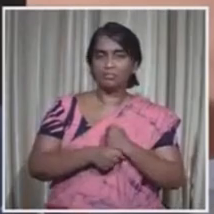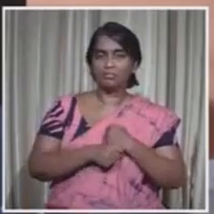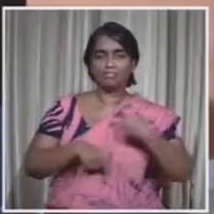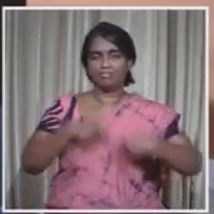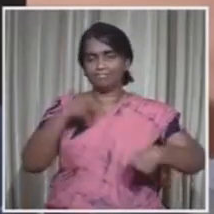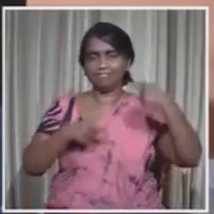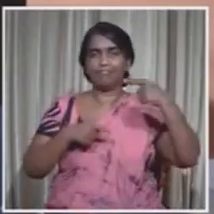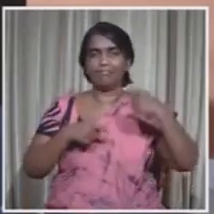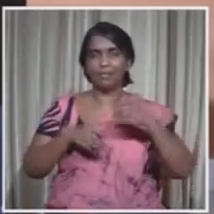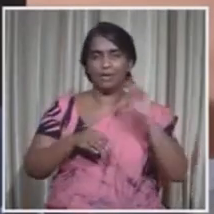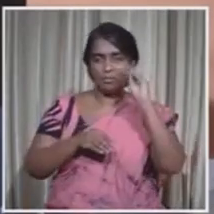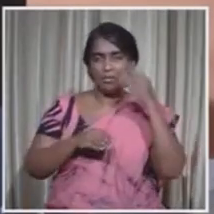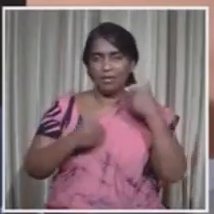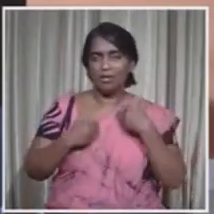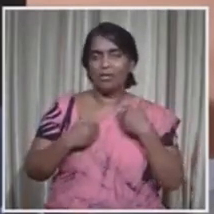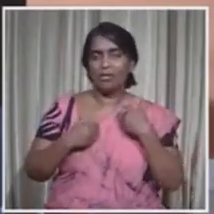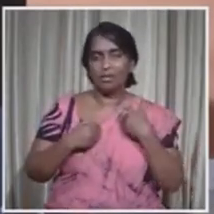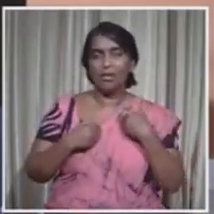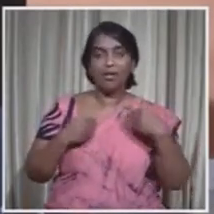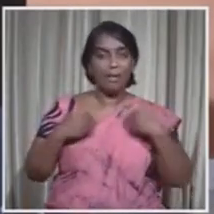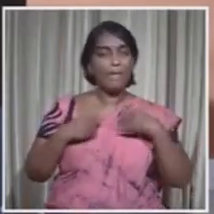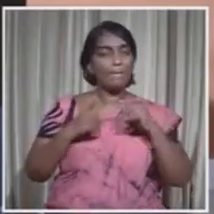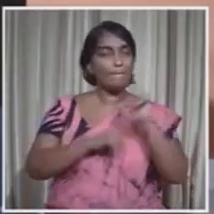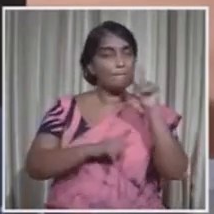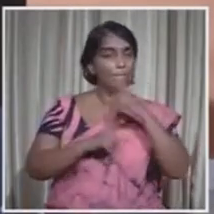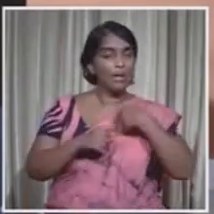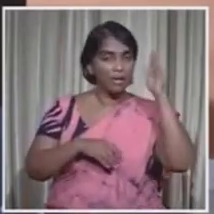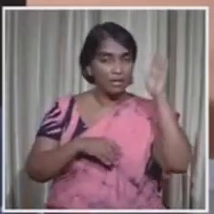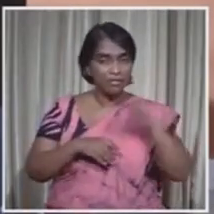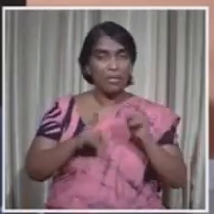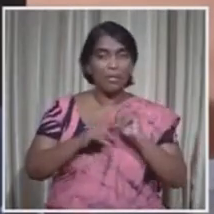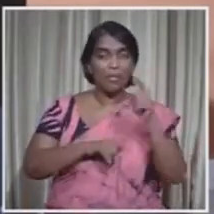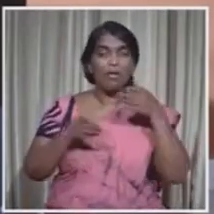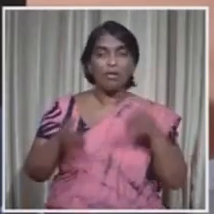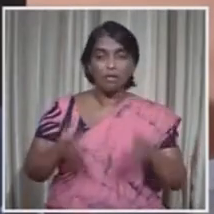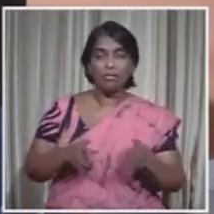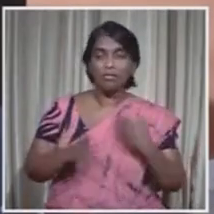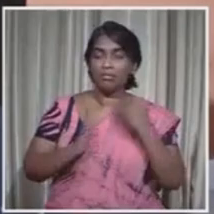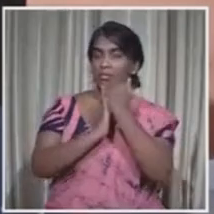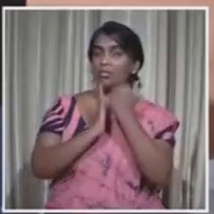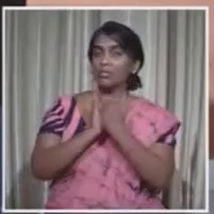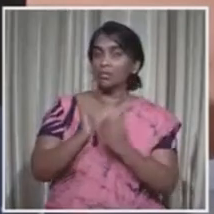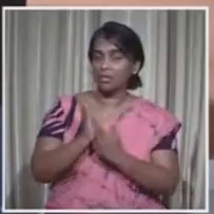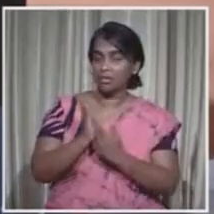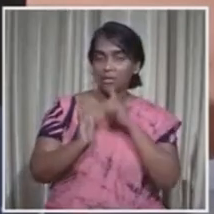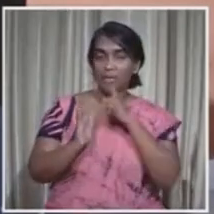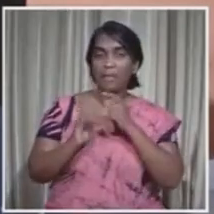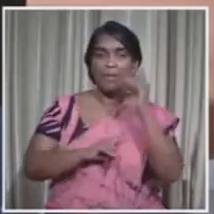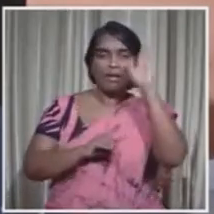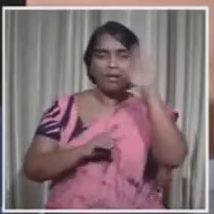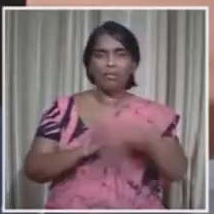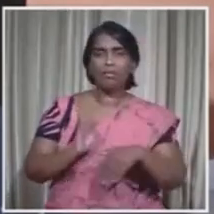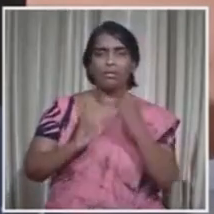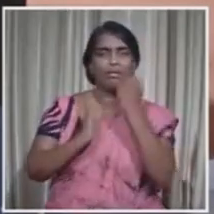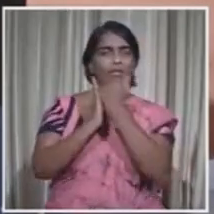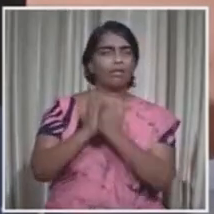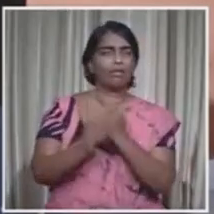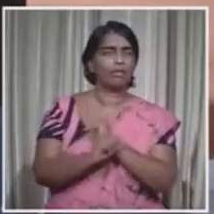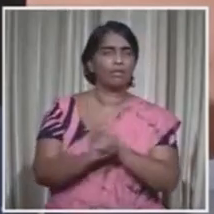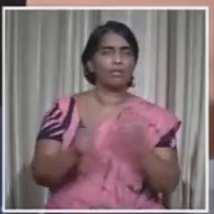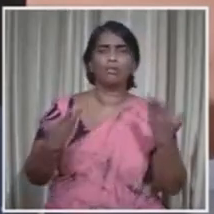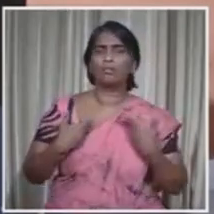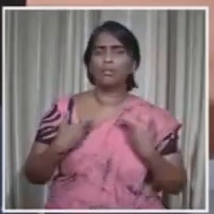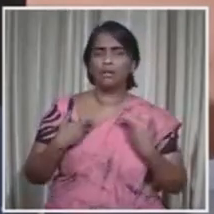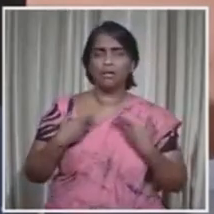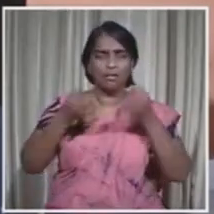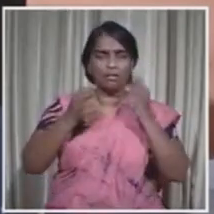ඇති වෙන තත්ත්වයක් ඇති වුණා. මොකද අපි පාර්ලිමේන්තුවේ ඉන්නවා, පාර්ලිමේන්තුවේ තියෙනවා කියලා ඕඩර් එකක්, ඕඩර් එක තියෙනවා කියලා පාර්ලිමේන්තුවම පාර්ලිමේන්තුවේ ඕඩර් එකක් නැහැ.